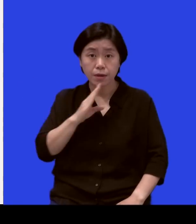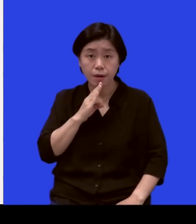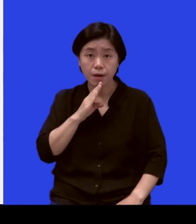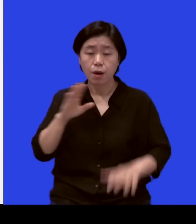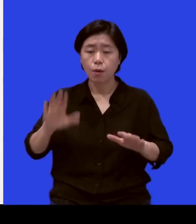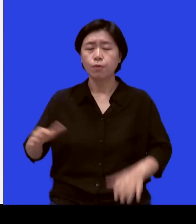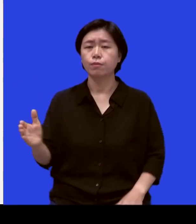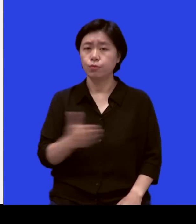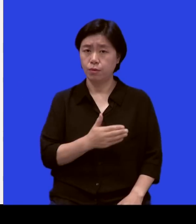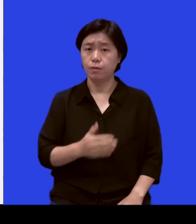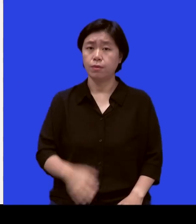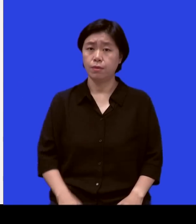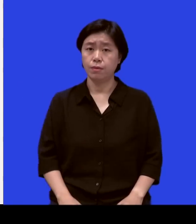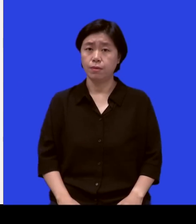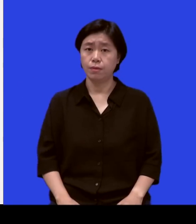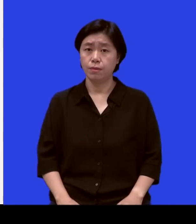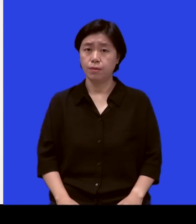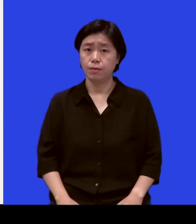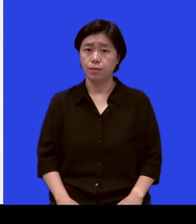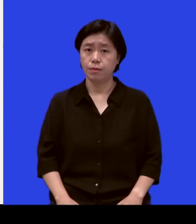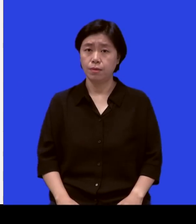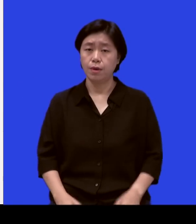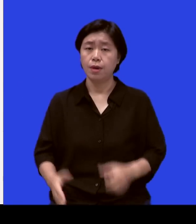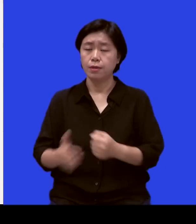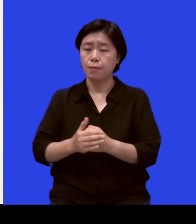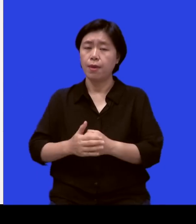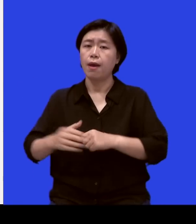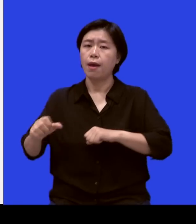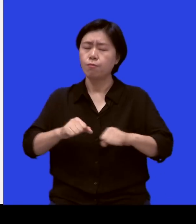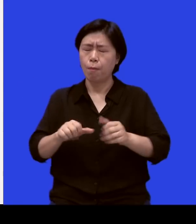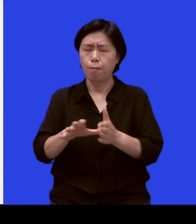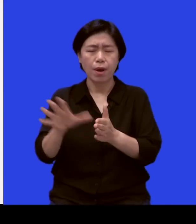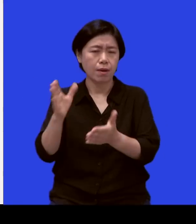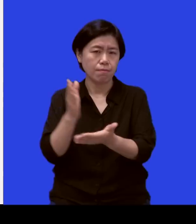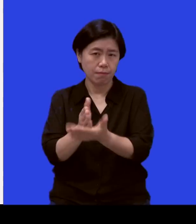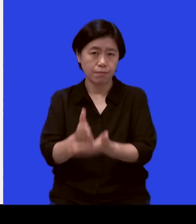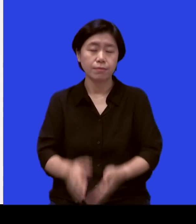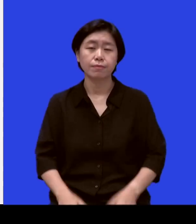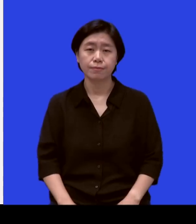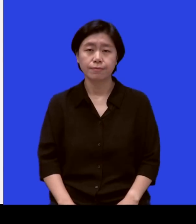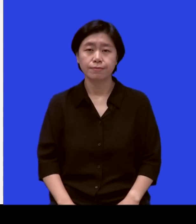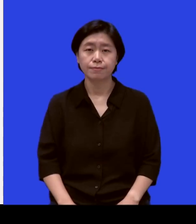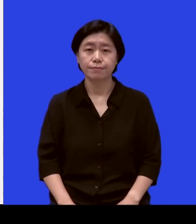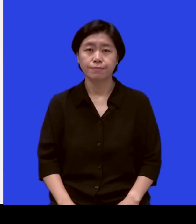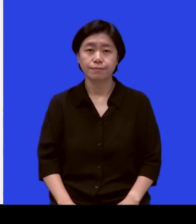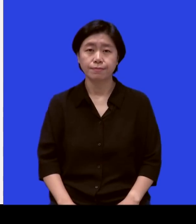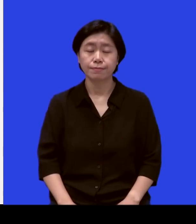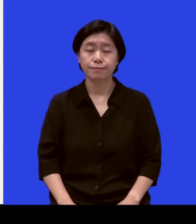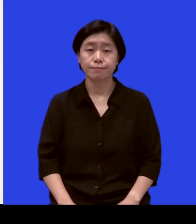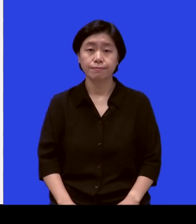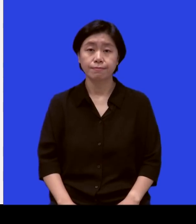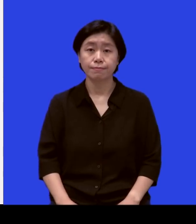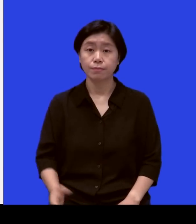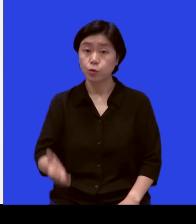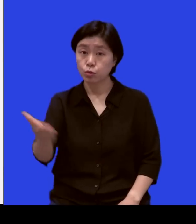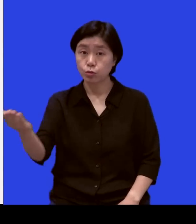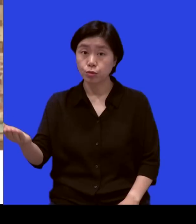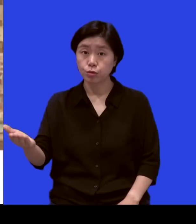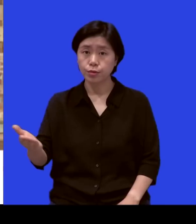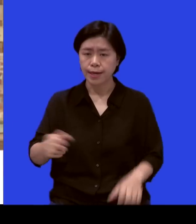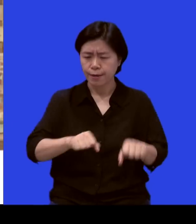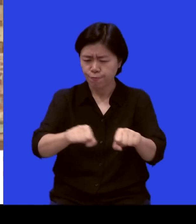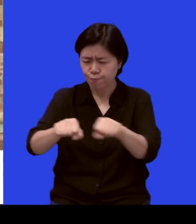이 순간부터는 그러니까는 그렇게 하면 안 된다. 그렇기 때문에 여러분들이 다 치우고